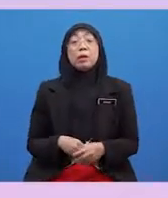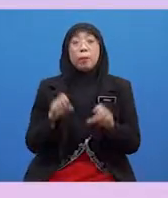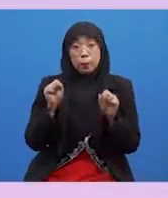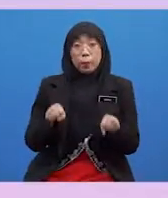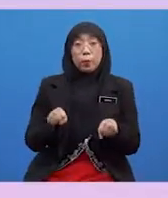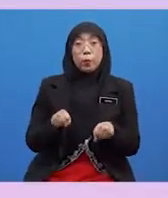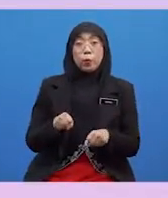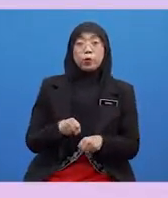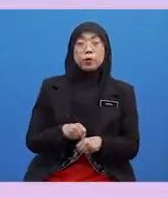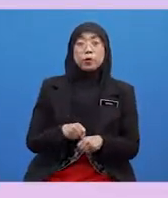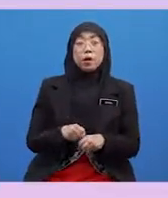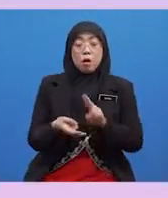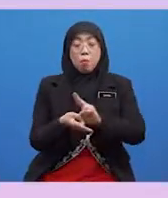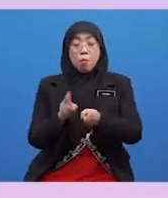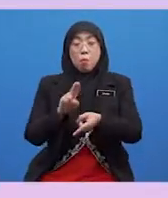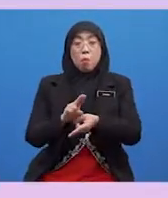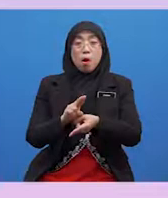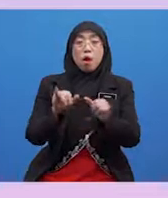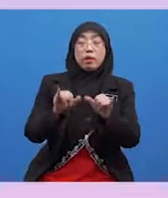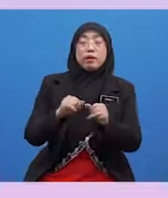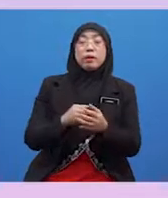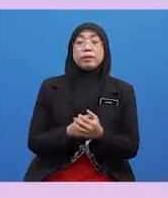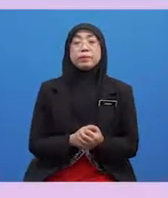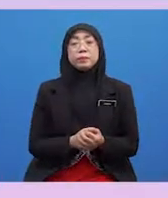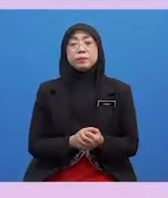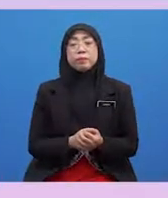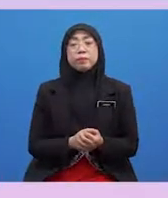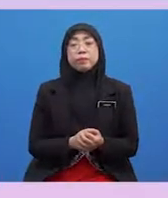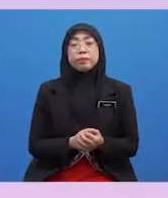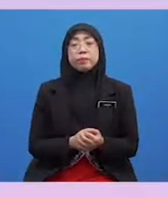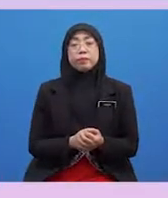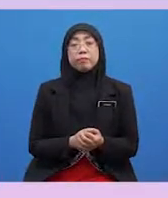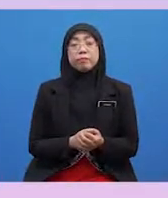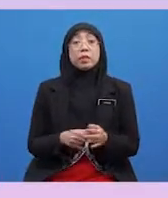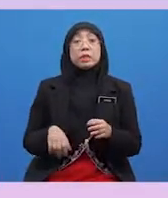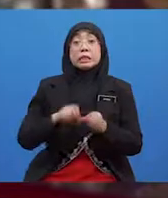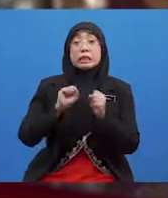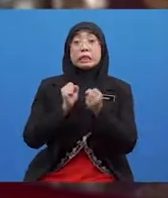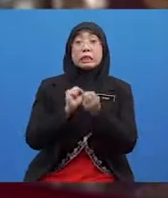mengarahkan kepada perubahan yang kekal dalam pencapaian atlet.